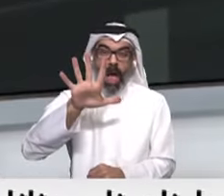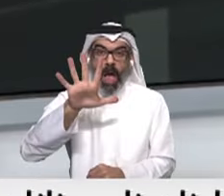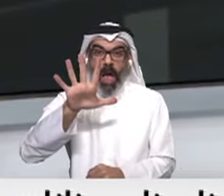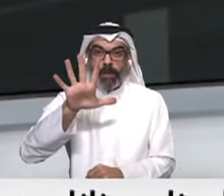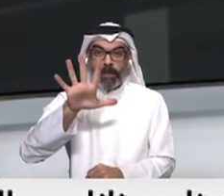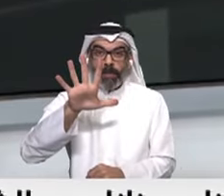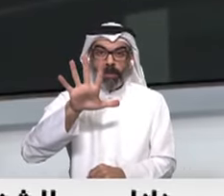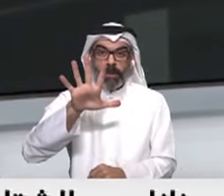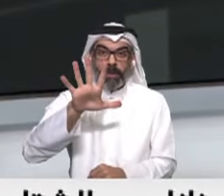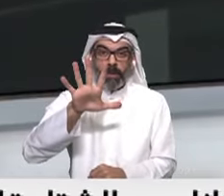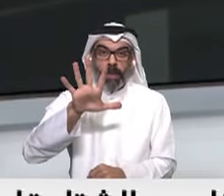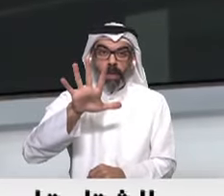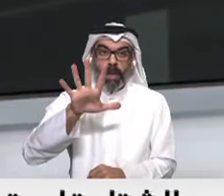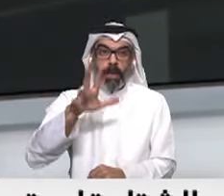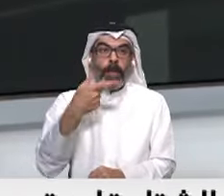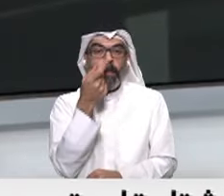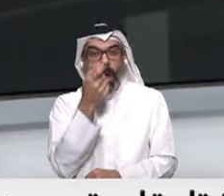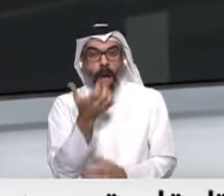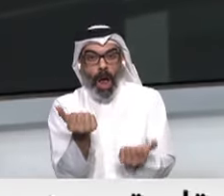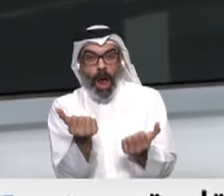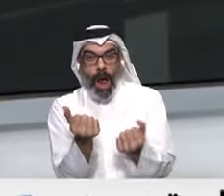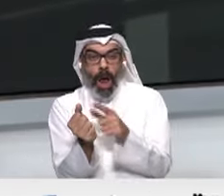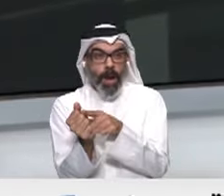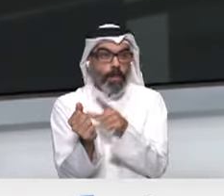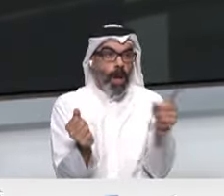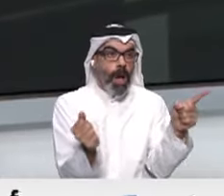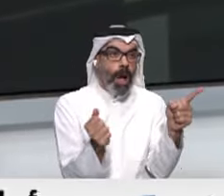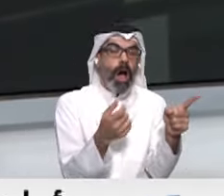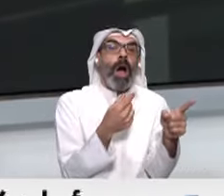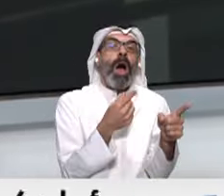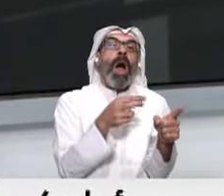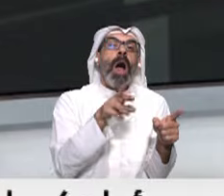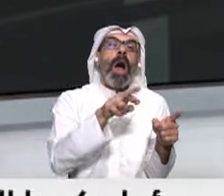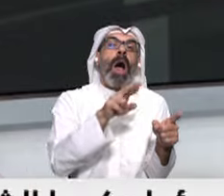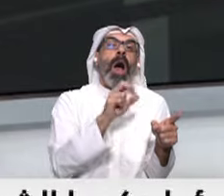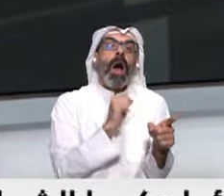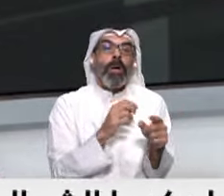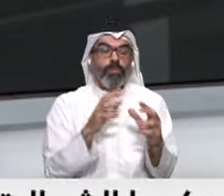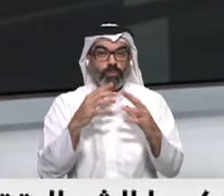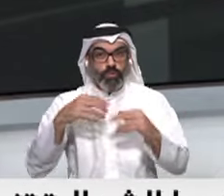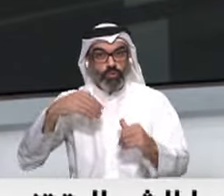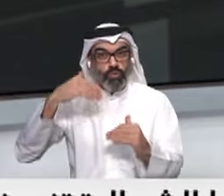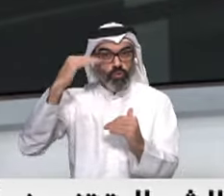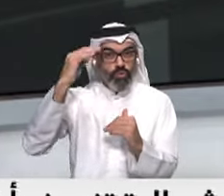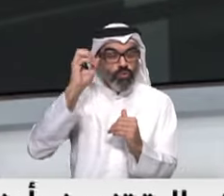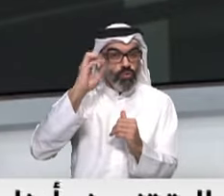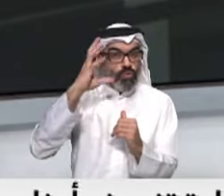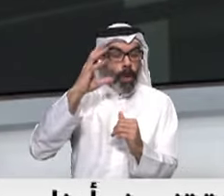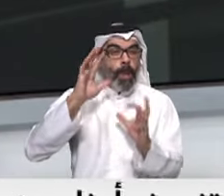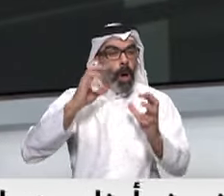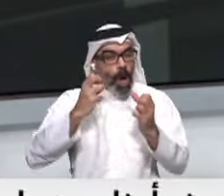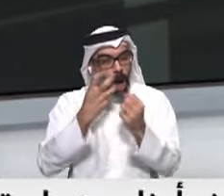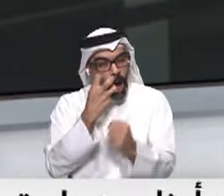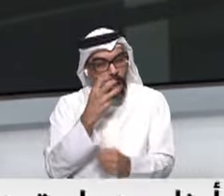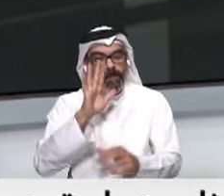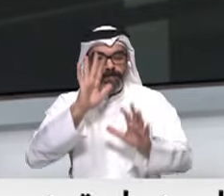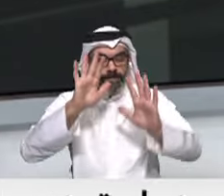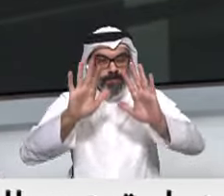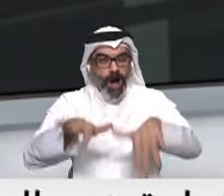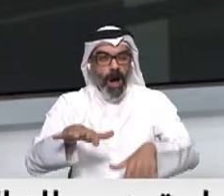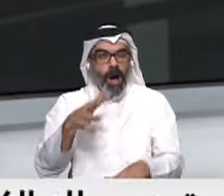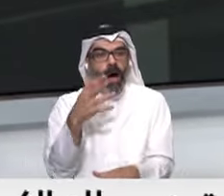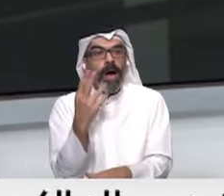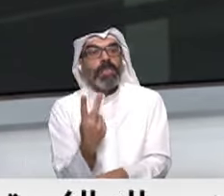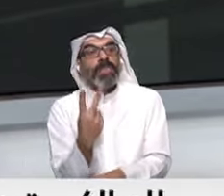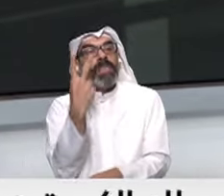باذن الله خلال الايام الخمسه القادمه درجات الحراره بوجه عام خلال النهار لا تزال حاره تتراوح ما بين